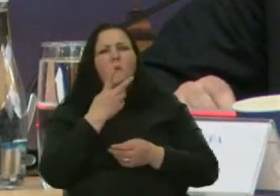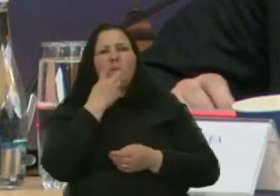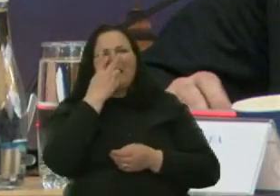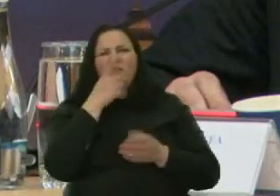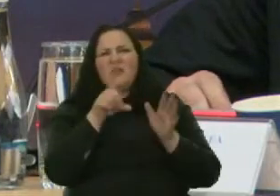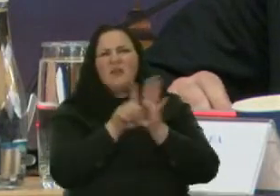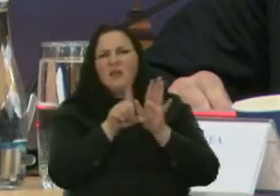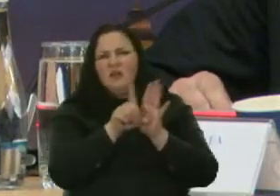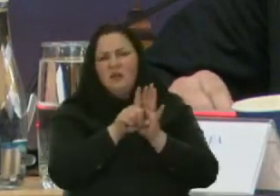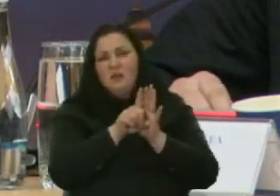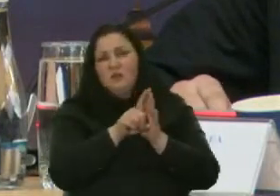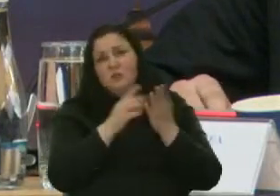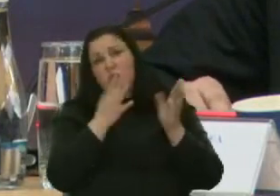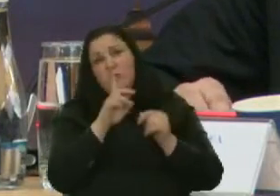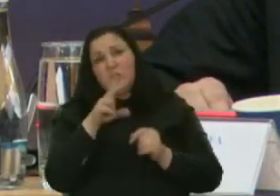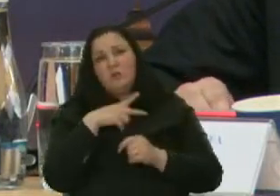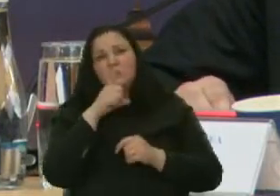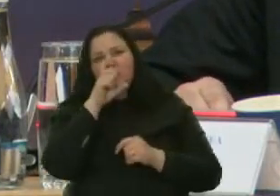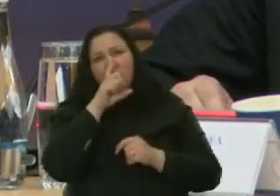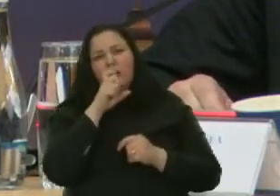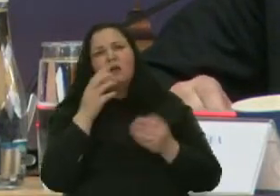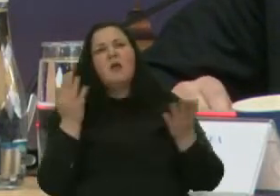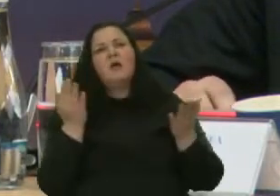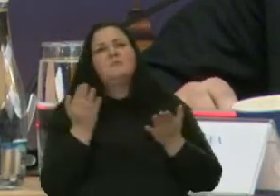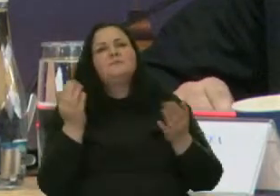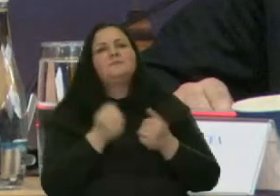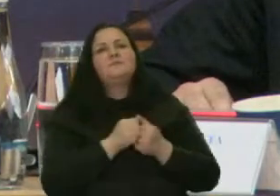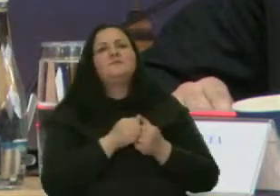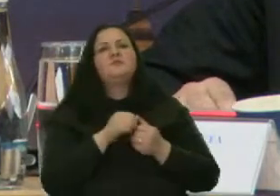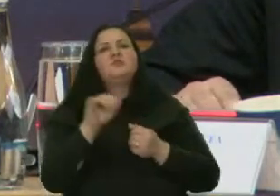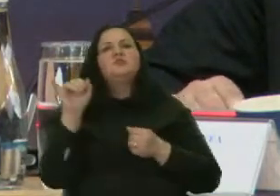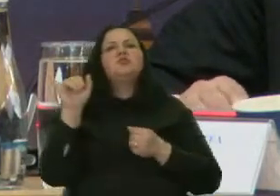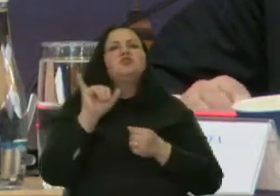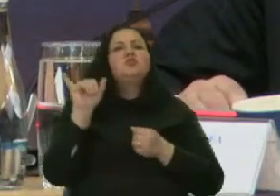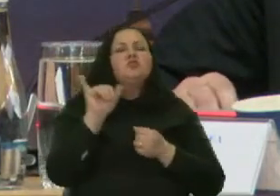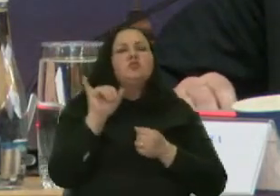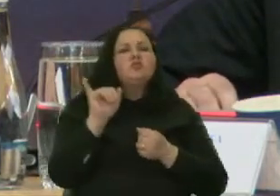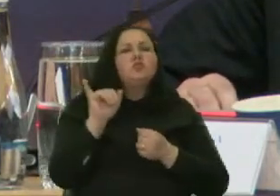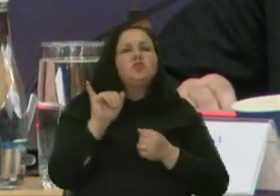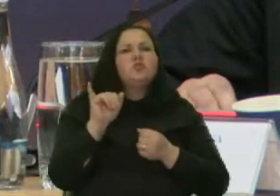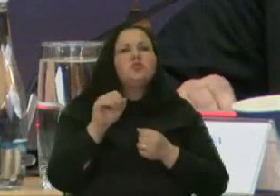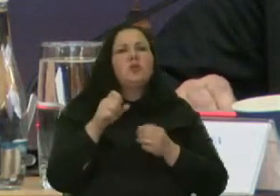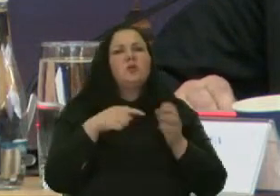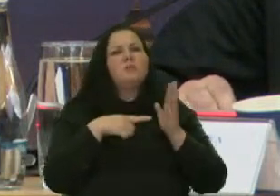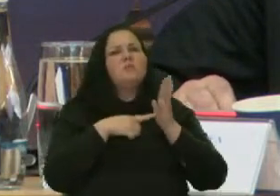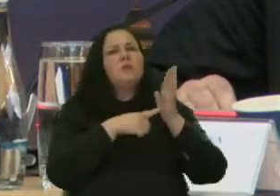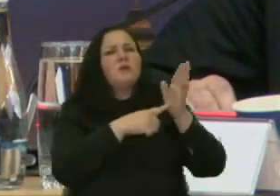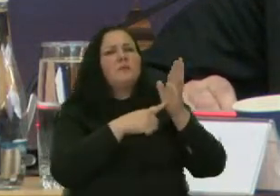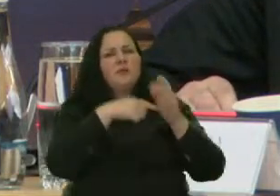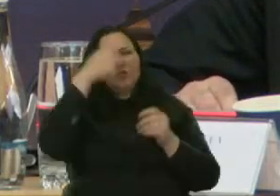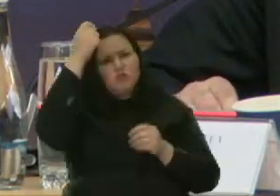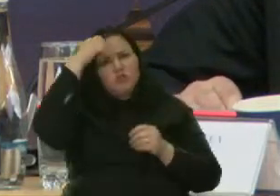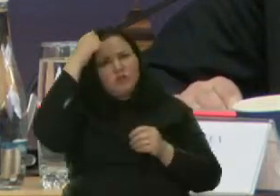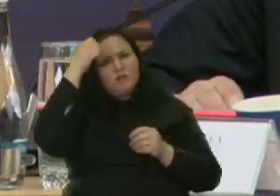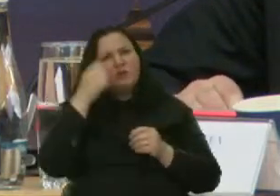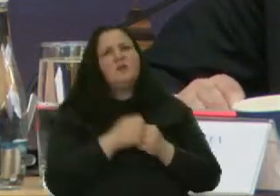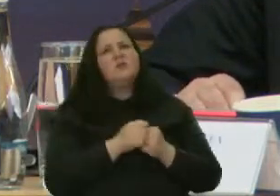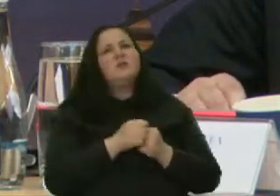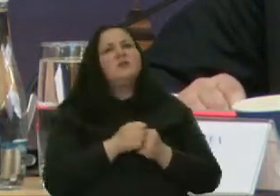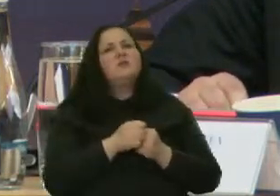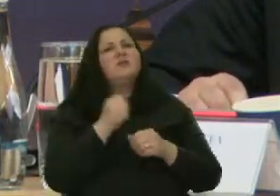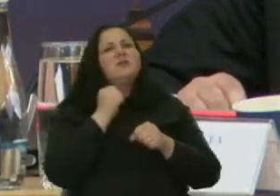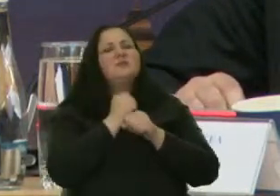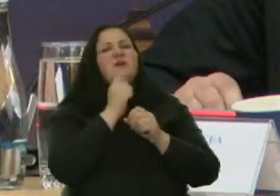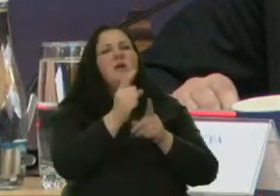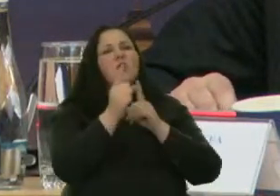lege și poate nu i rea Ca ă cei care reprezintă cetățenii în funcții publice să facă